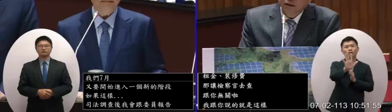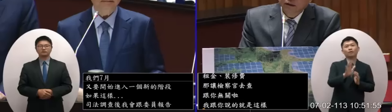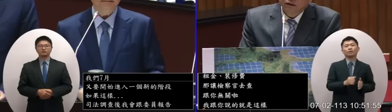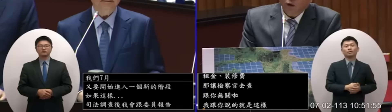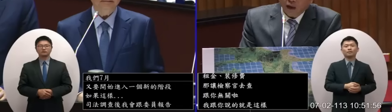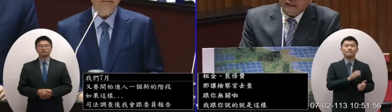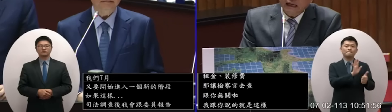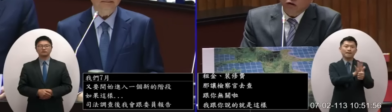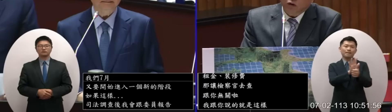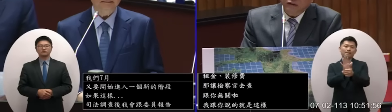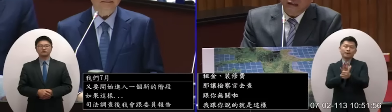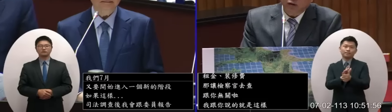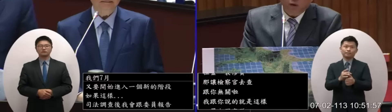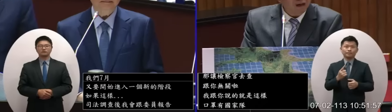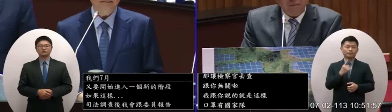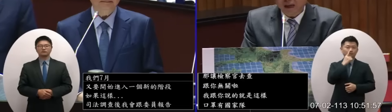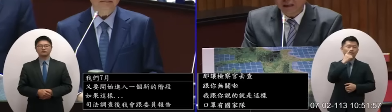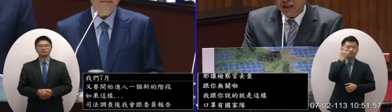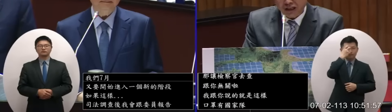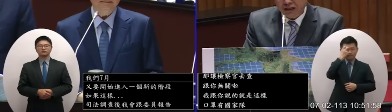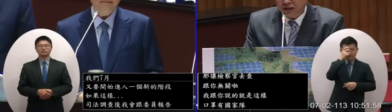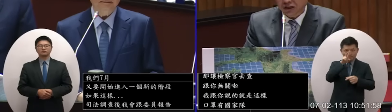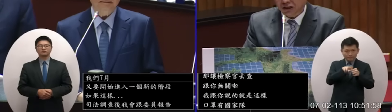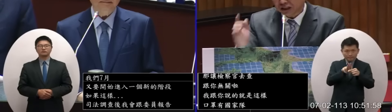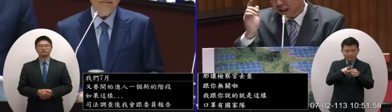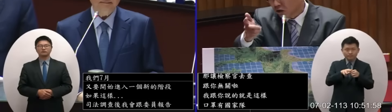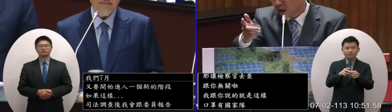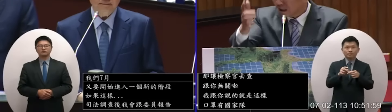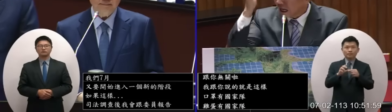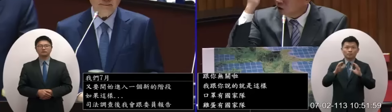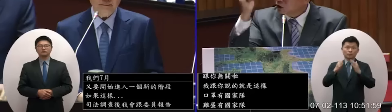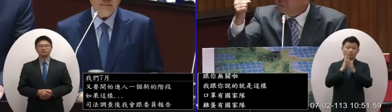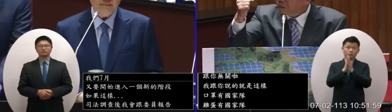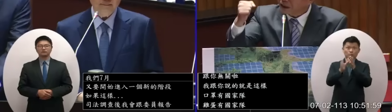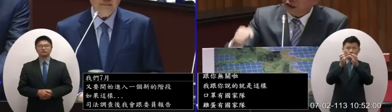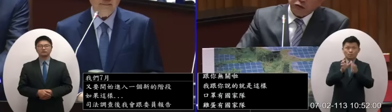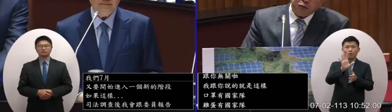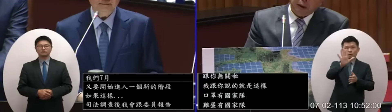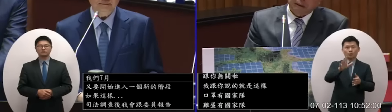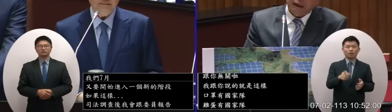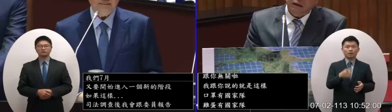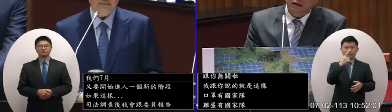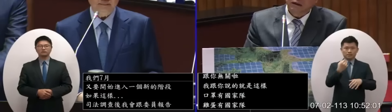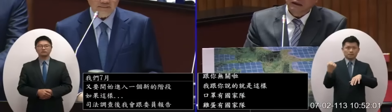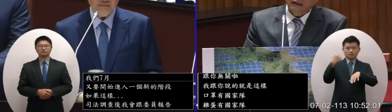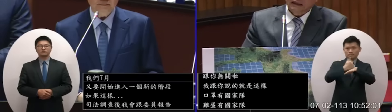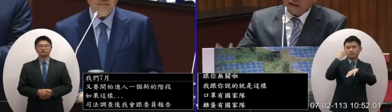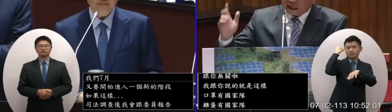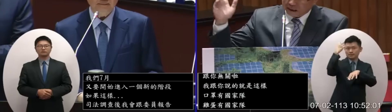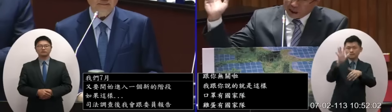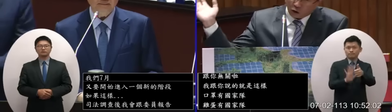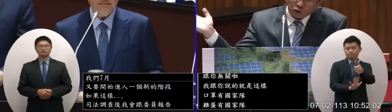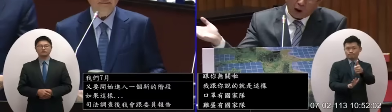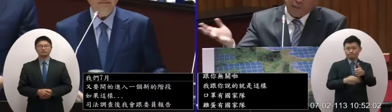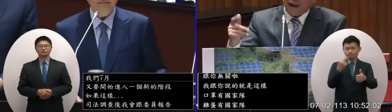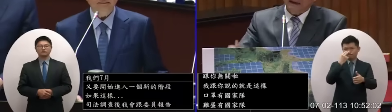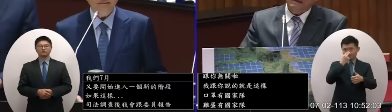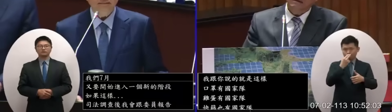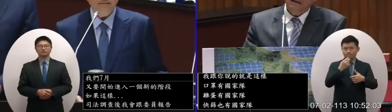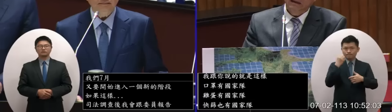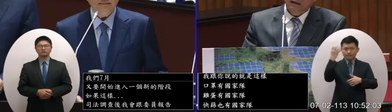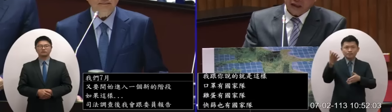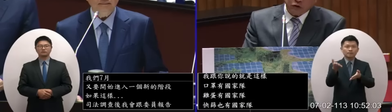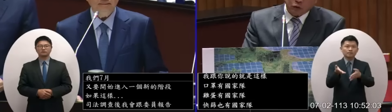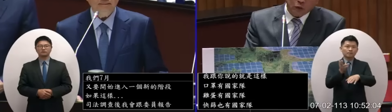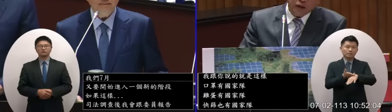快筛也有国家队。我感觉你新内阁要有新魄力的手段嘛。你知影即马各大病院，这